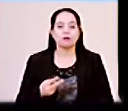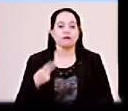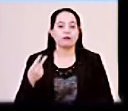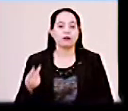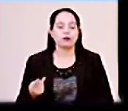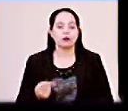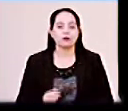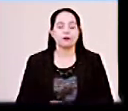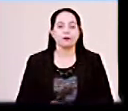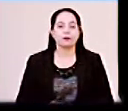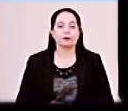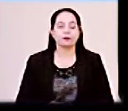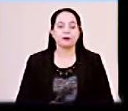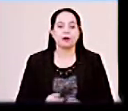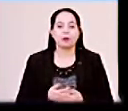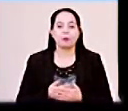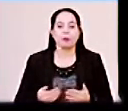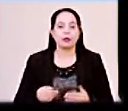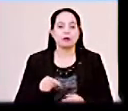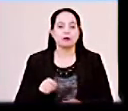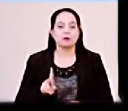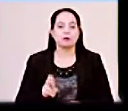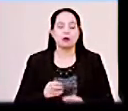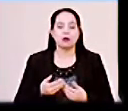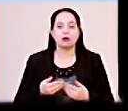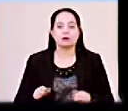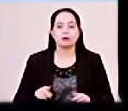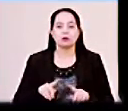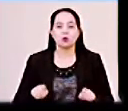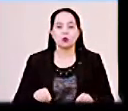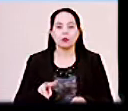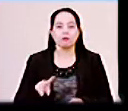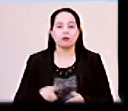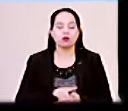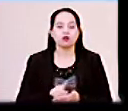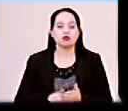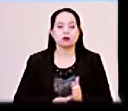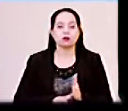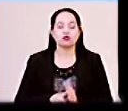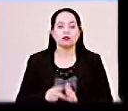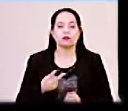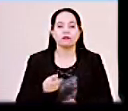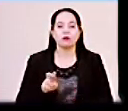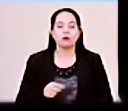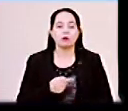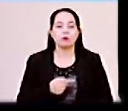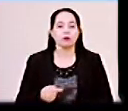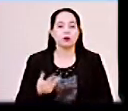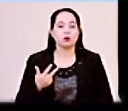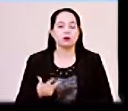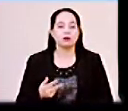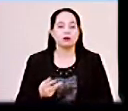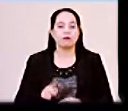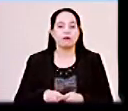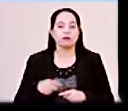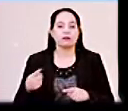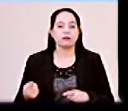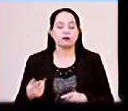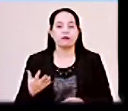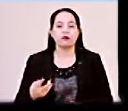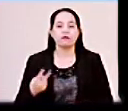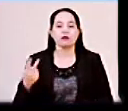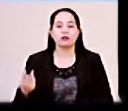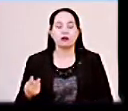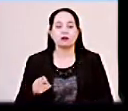квадрате. Перед тем, как раскрыть скобки, мы должны сначала 2b минус 3 возвести в